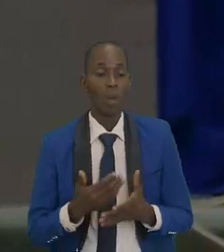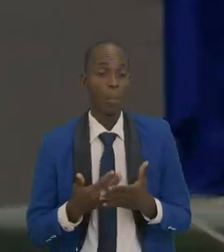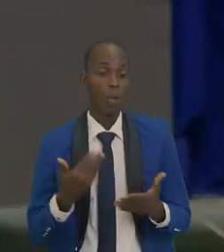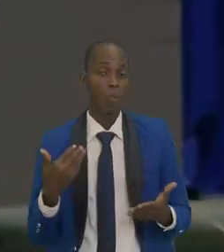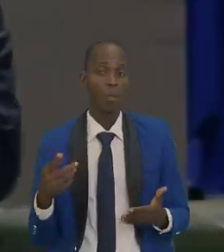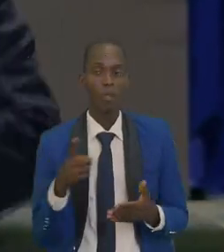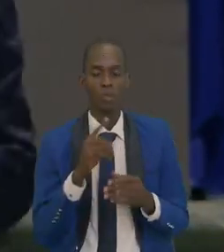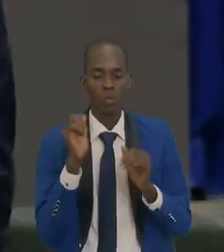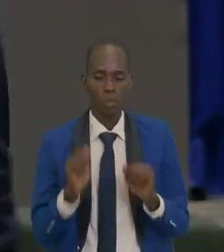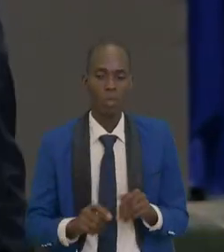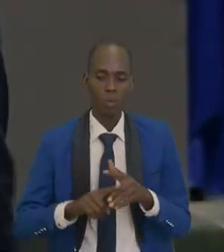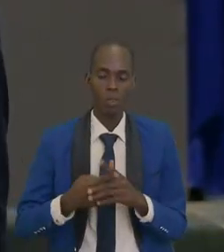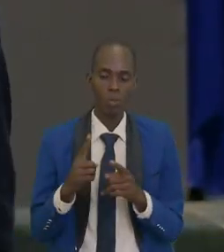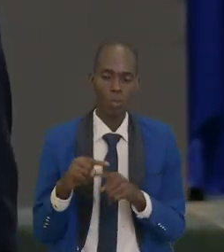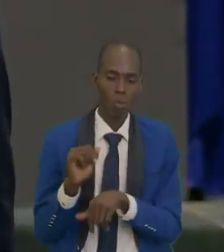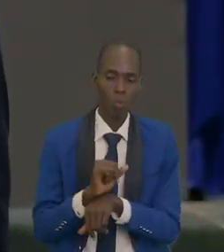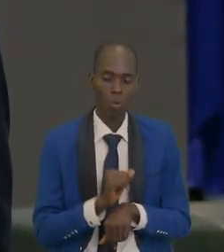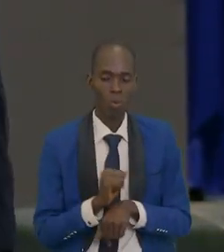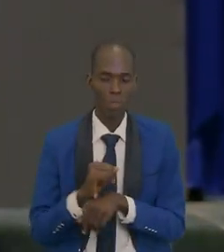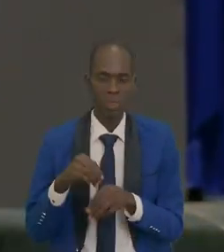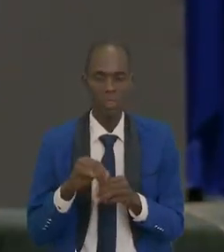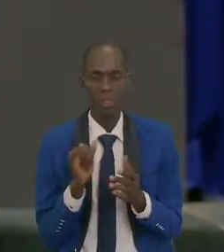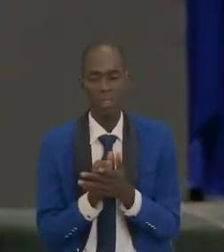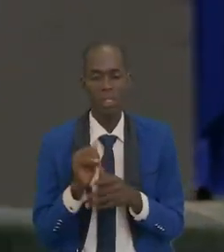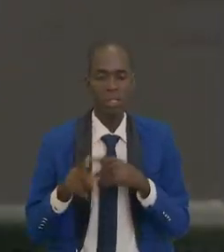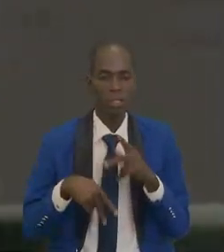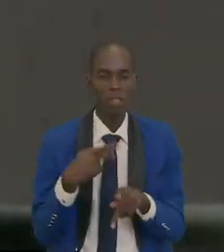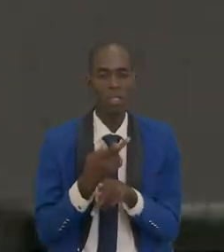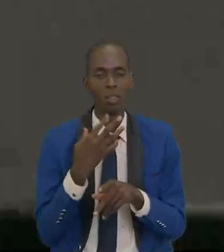Avant de pouvoir opérer dans ce type de foi,